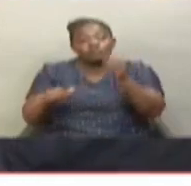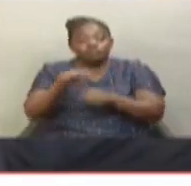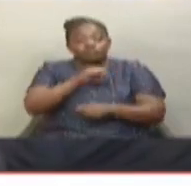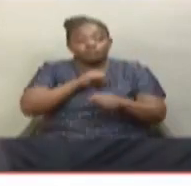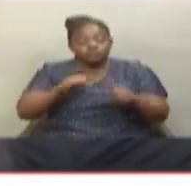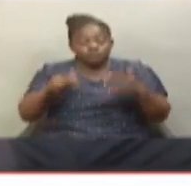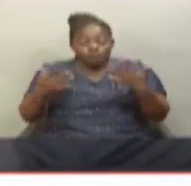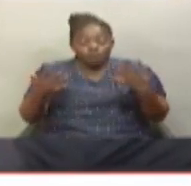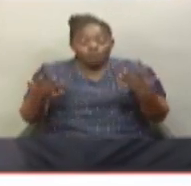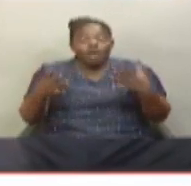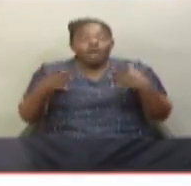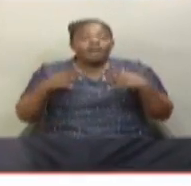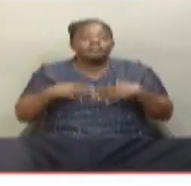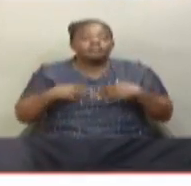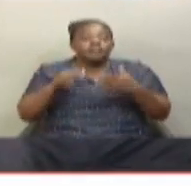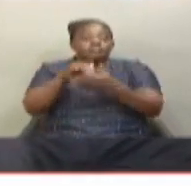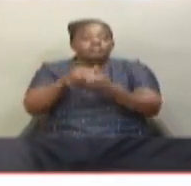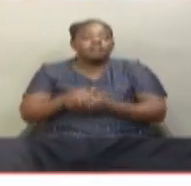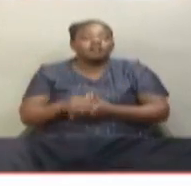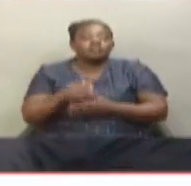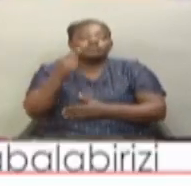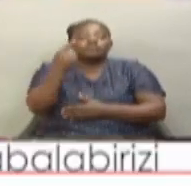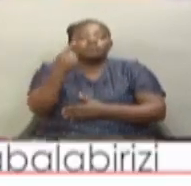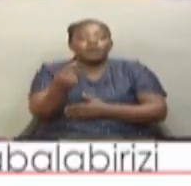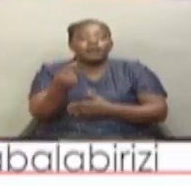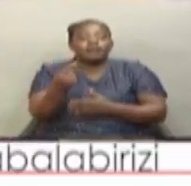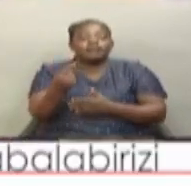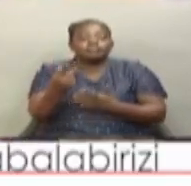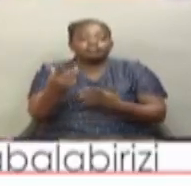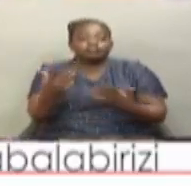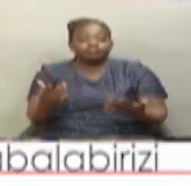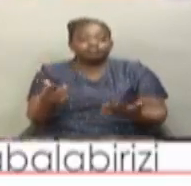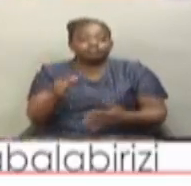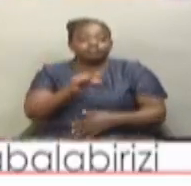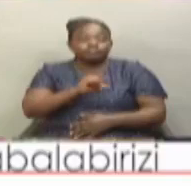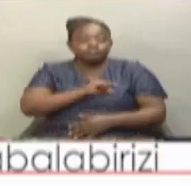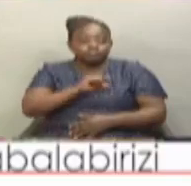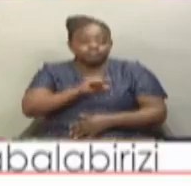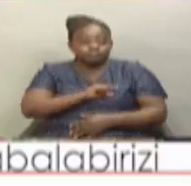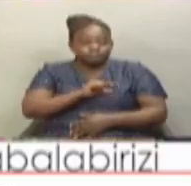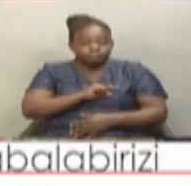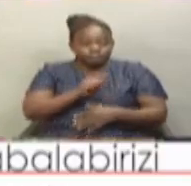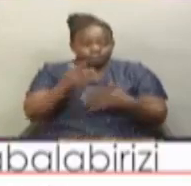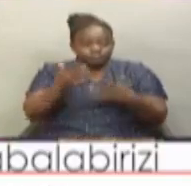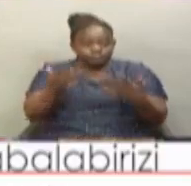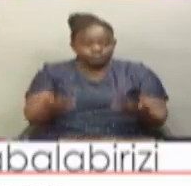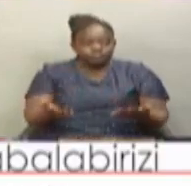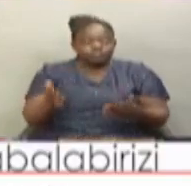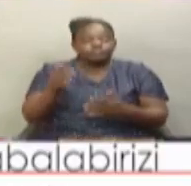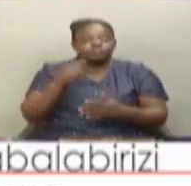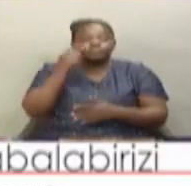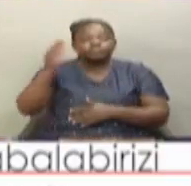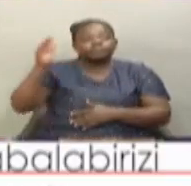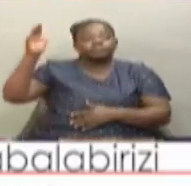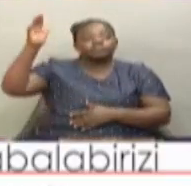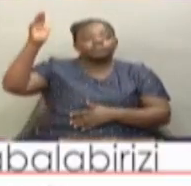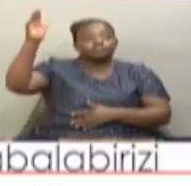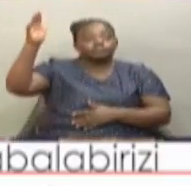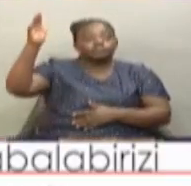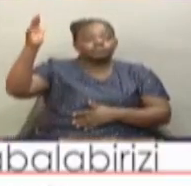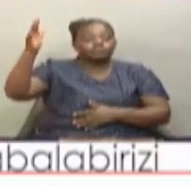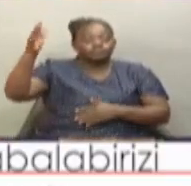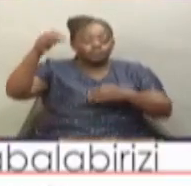oba okukkiriza obufumbo bw'ekikula ekimu. Lwe bagenda okwanjula ddala lwe banaawanika emikono okuba